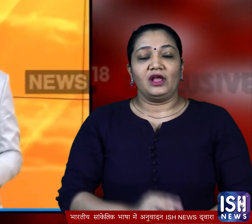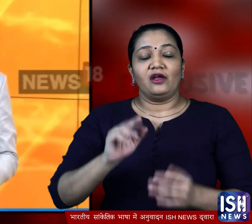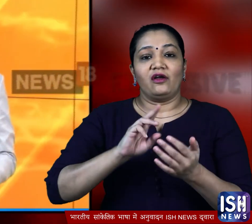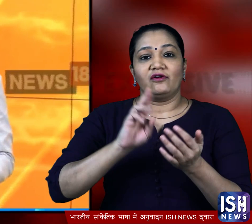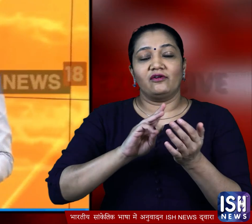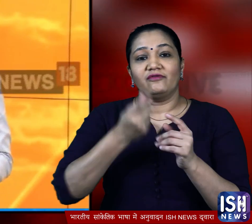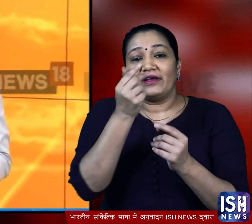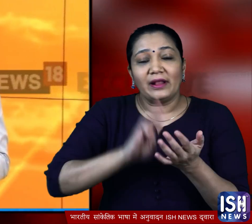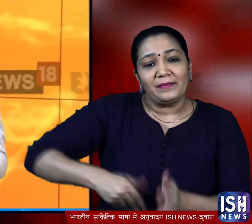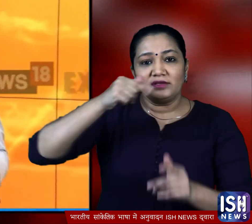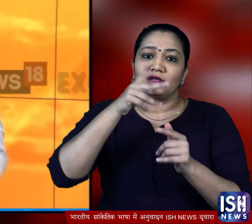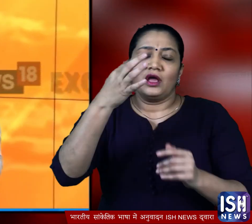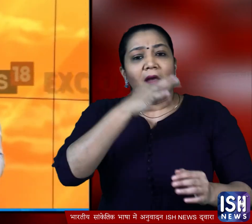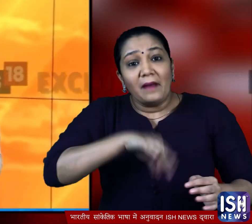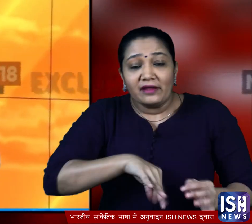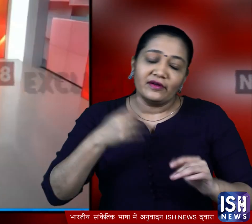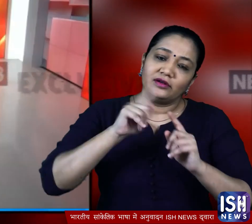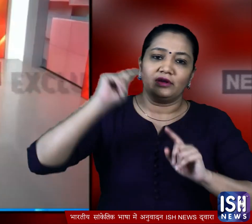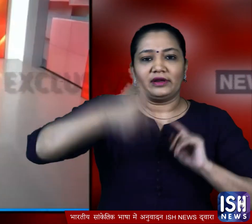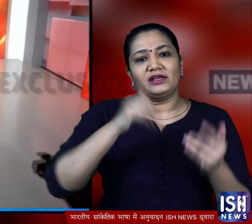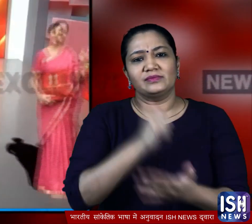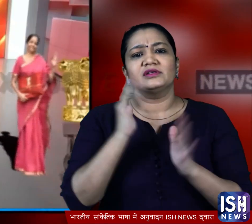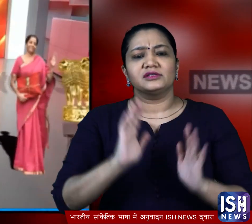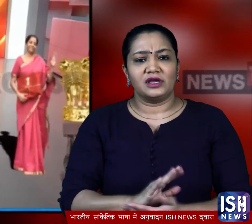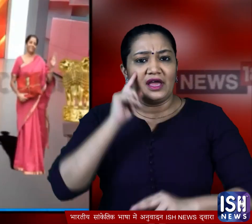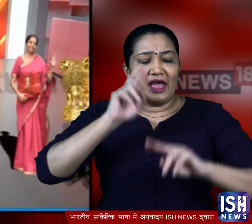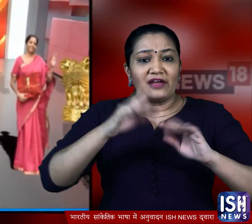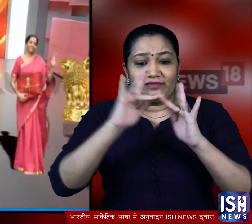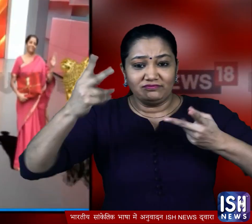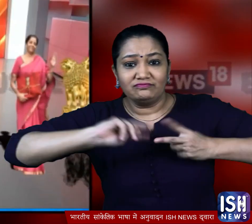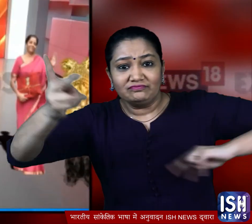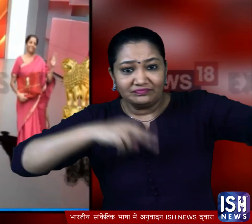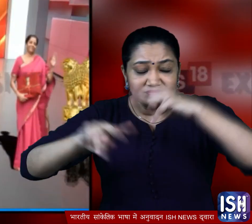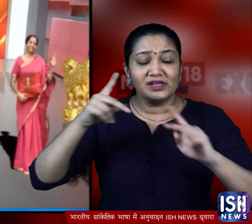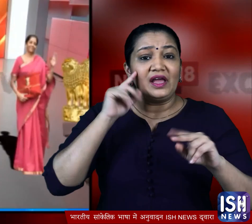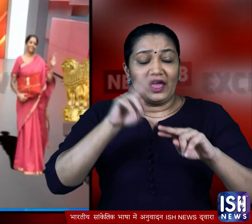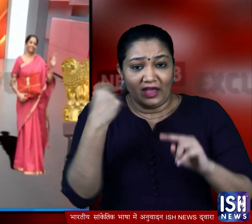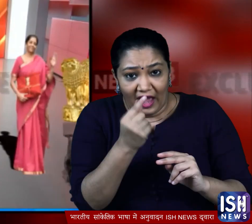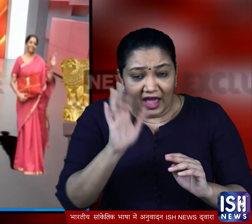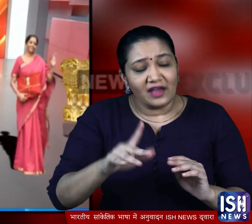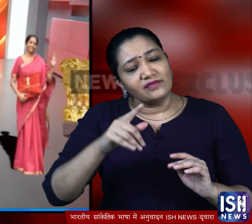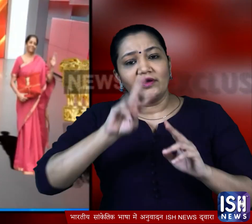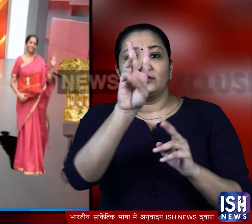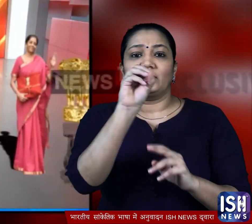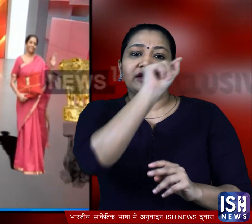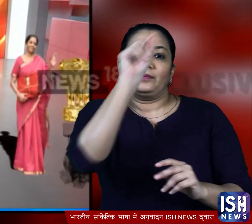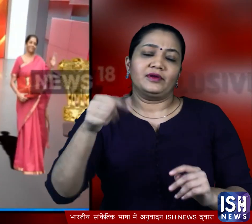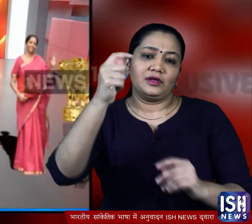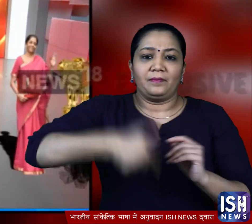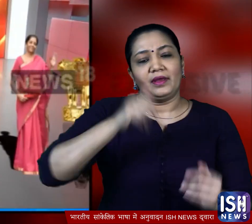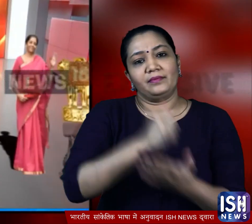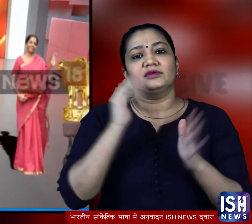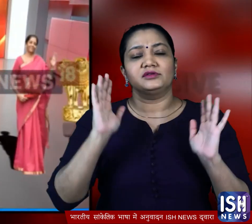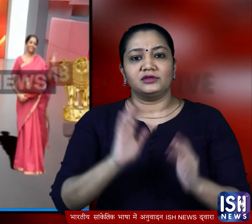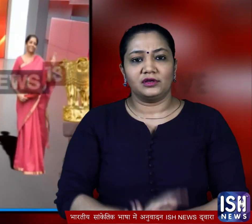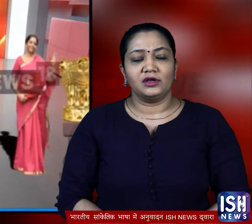मंत्री ने बजट में इससे होने वाली आमदनी पर टैक्स लगा दिया और यह साफ कर दिया कि अगर आपकी क्रिप्टो करेंसी के जरिए आमदनी हो रही है तो उस पर 30% टैक्स